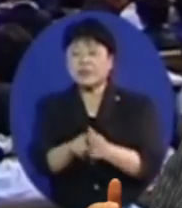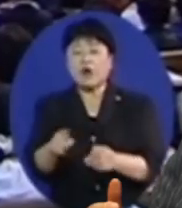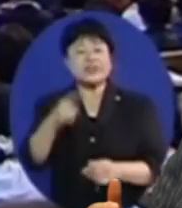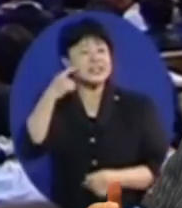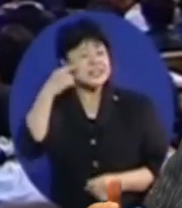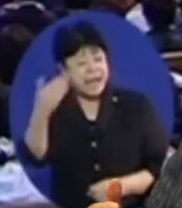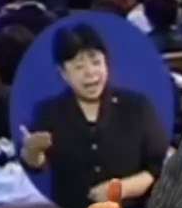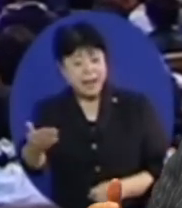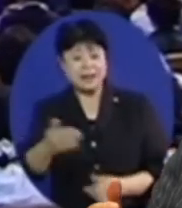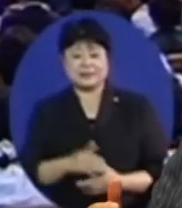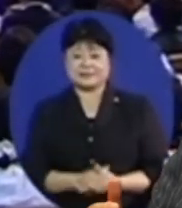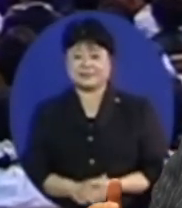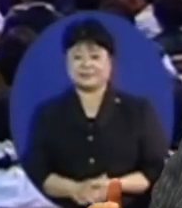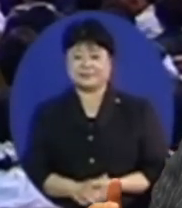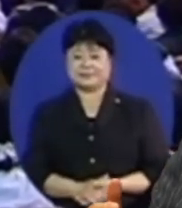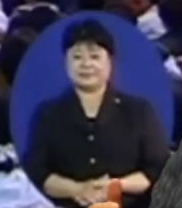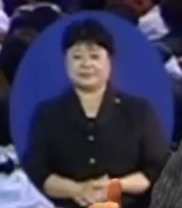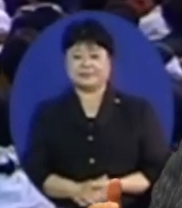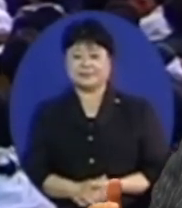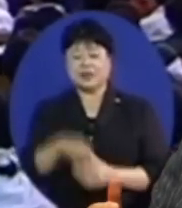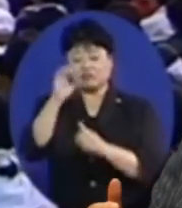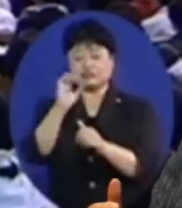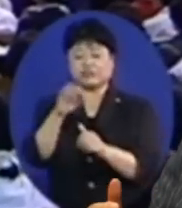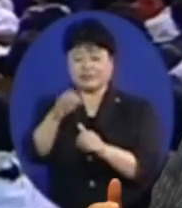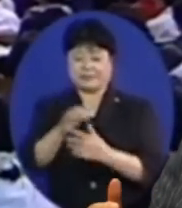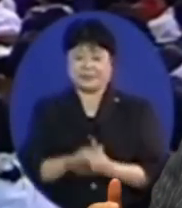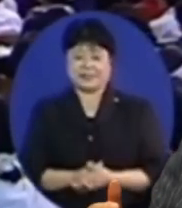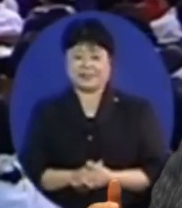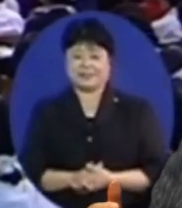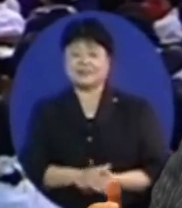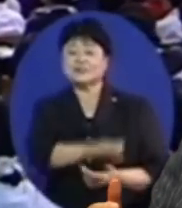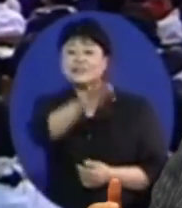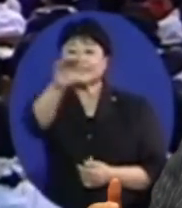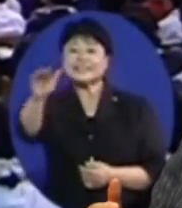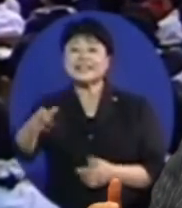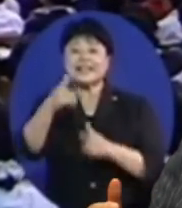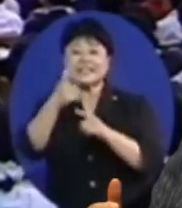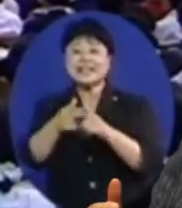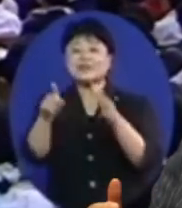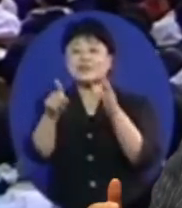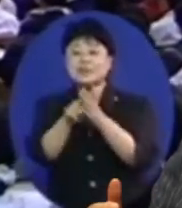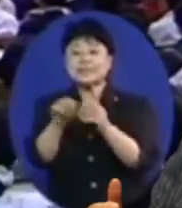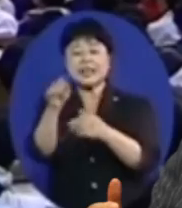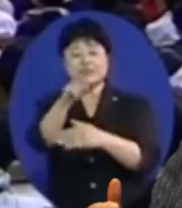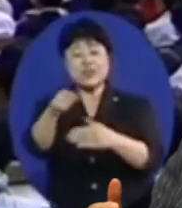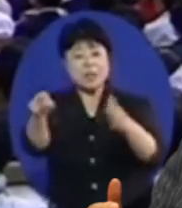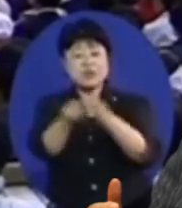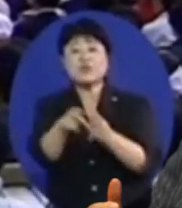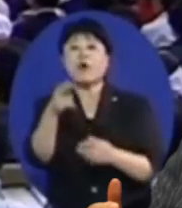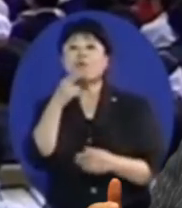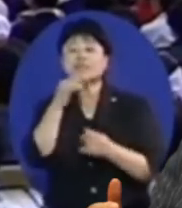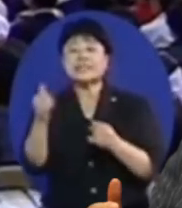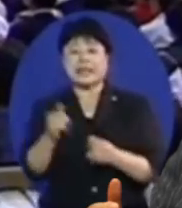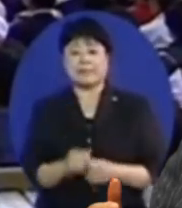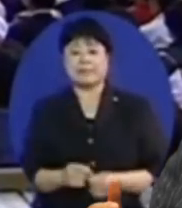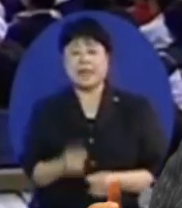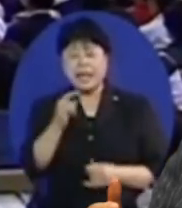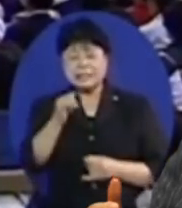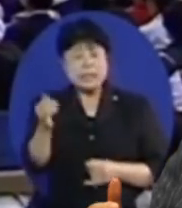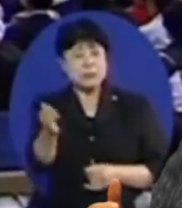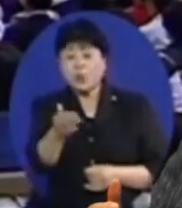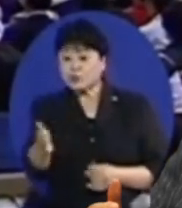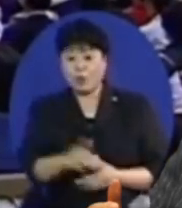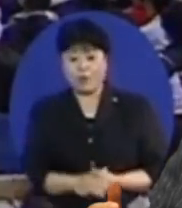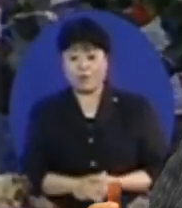어디에 있느냐 그렇게 부르셨습니다. 우리 예수 믿는 사람들 중에 믿음이 없는 사람은 한 사람도